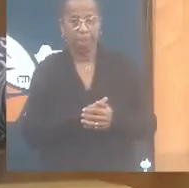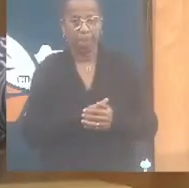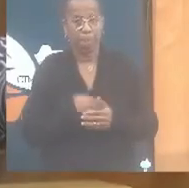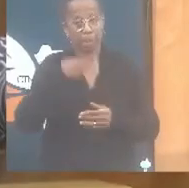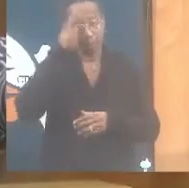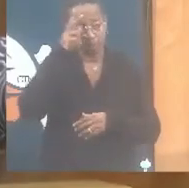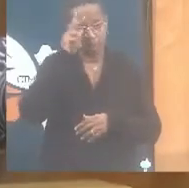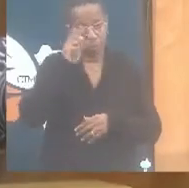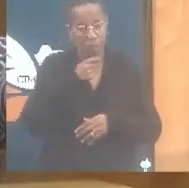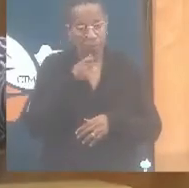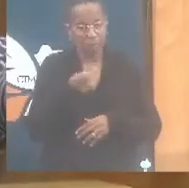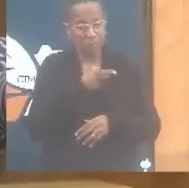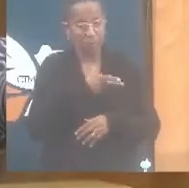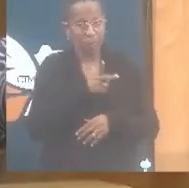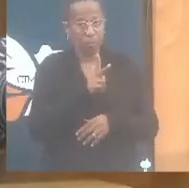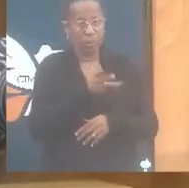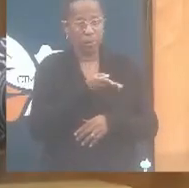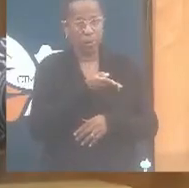plus élevé que cela.